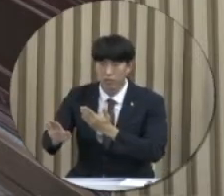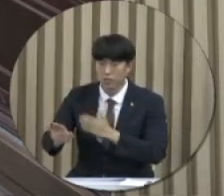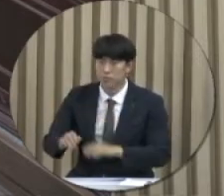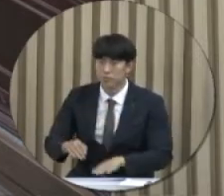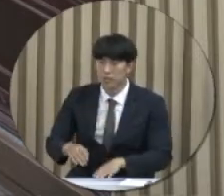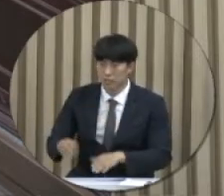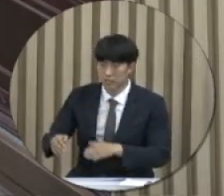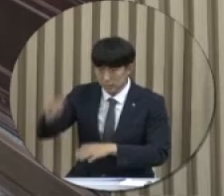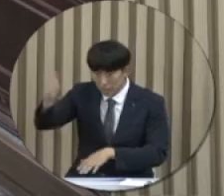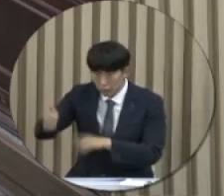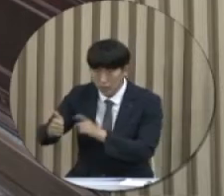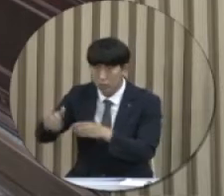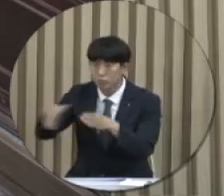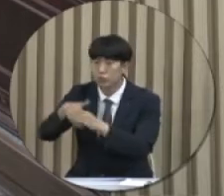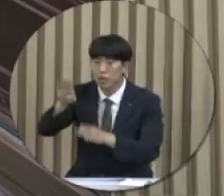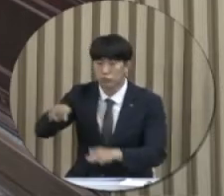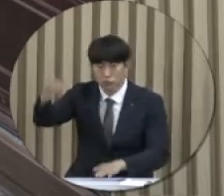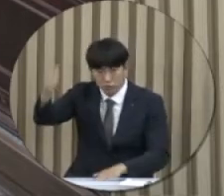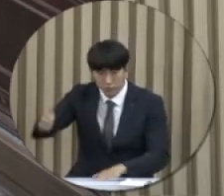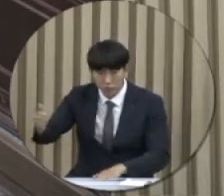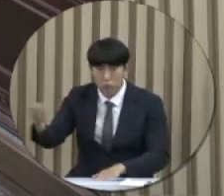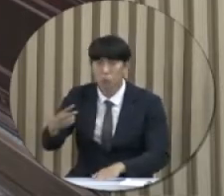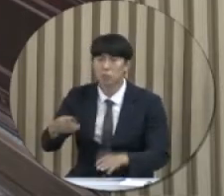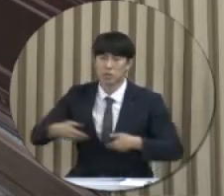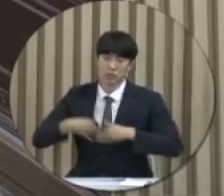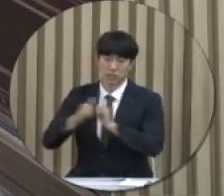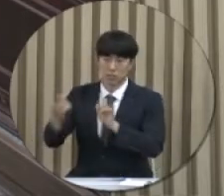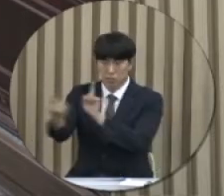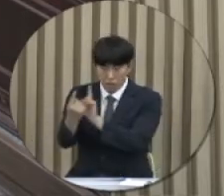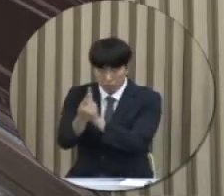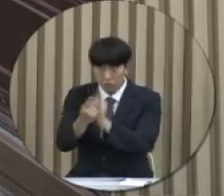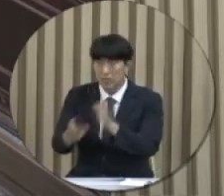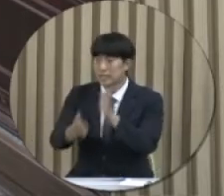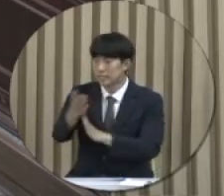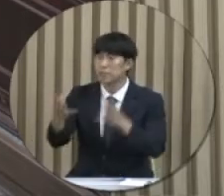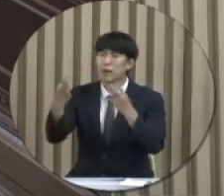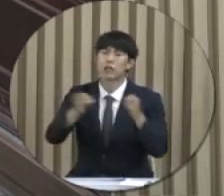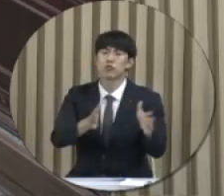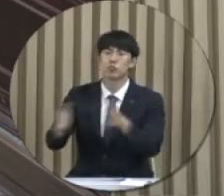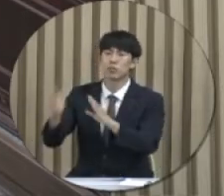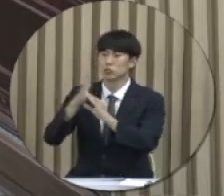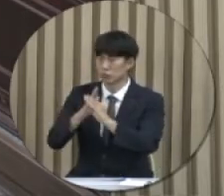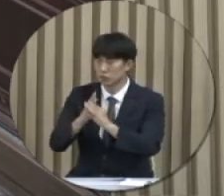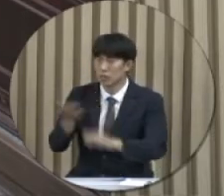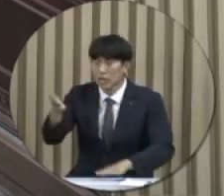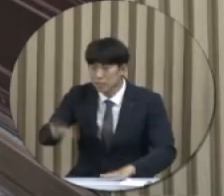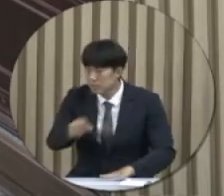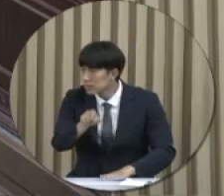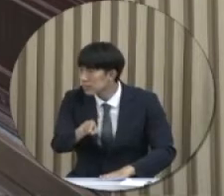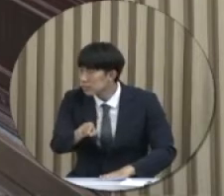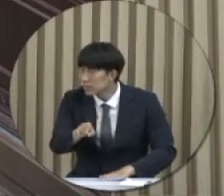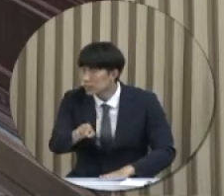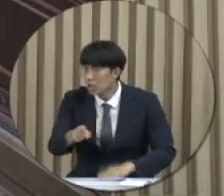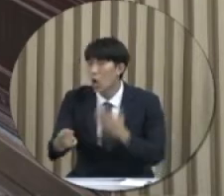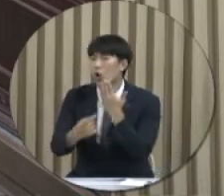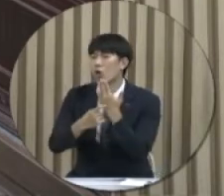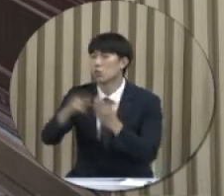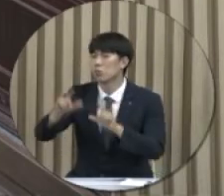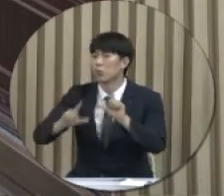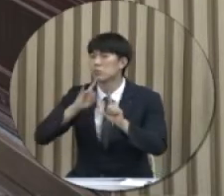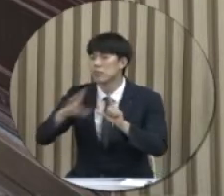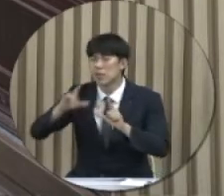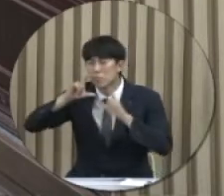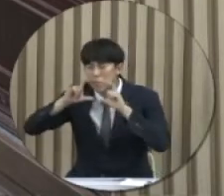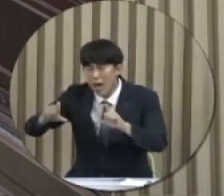만났고 다른 필요한 부서 사람들도 만났고 시에서는 많은 준비를 하고 있습니다. 하지만 그게 외형적으로 내세우는 건